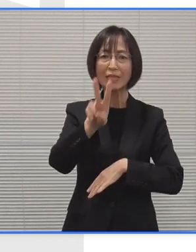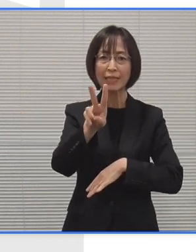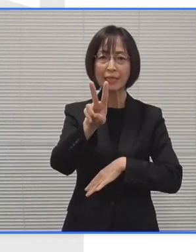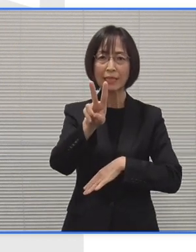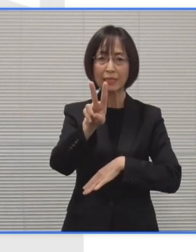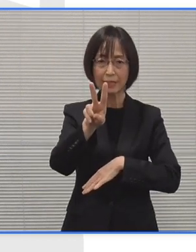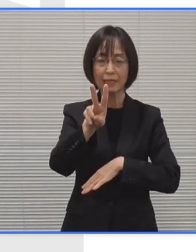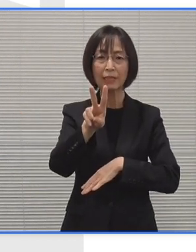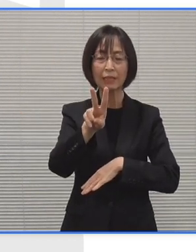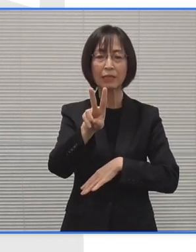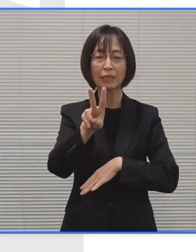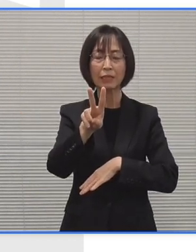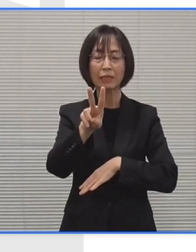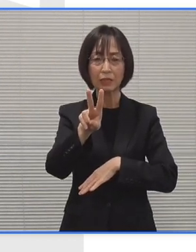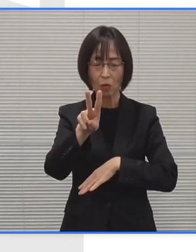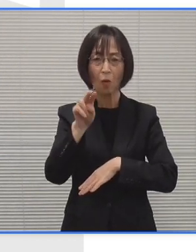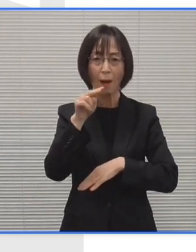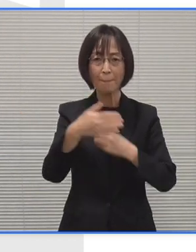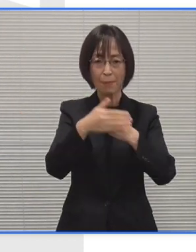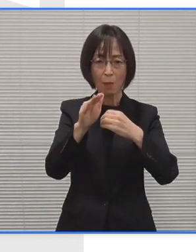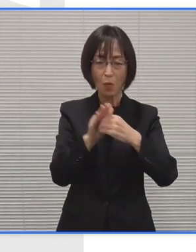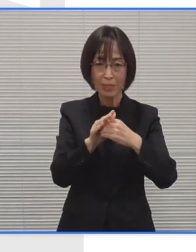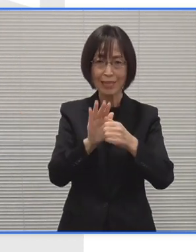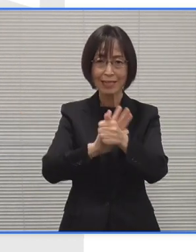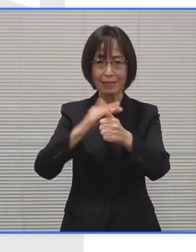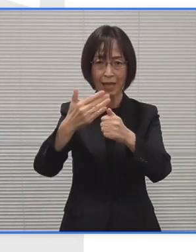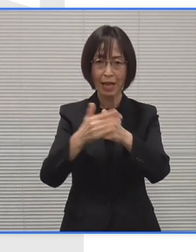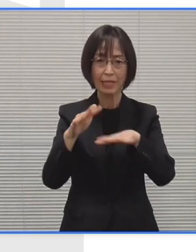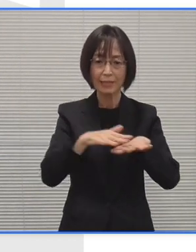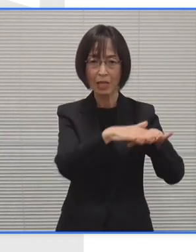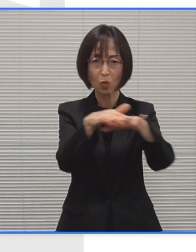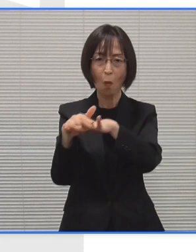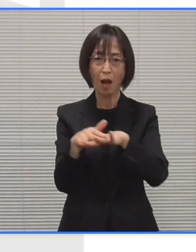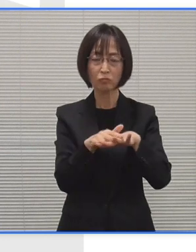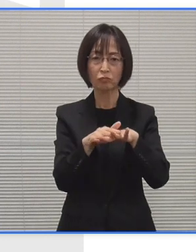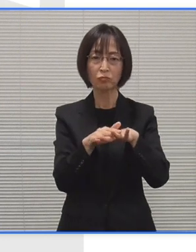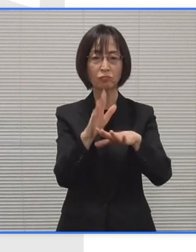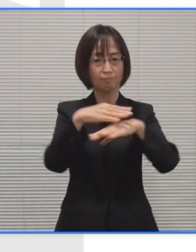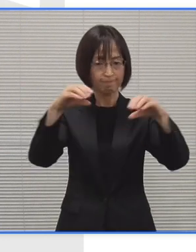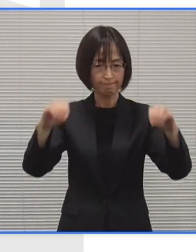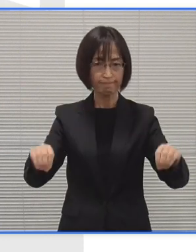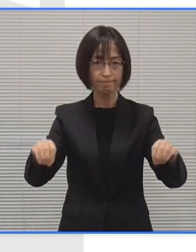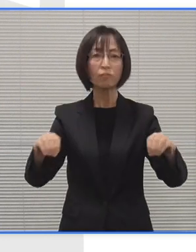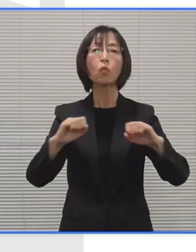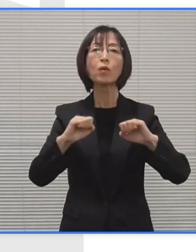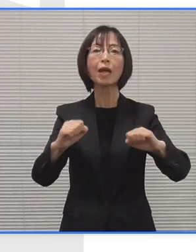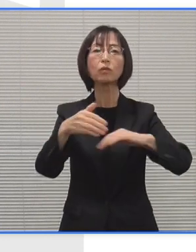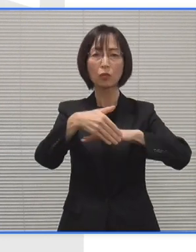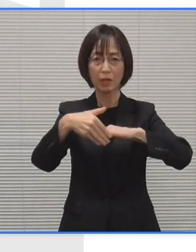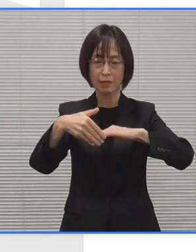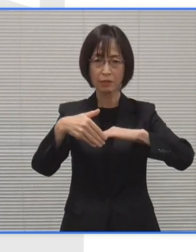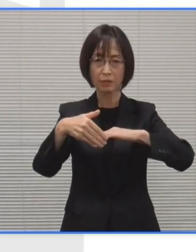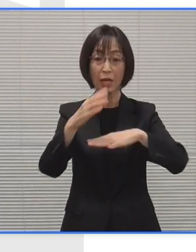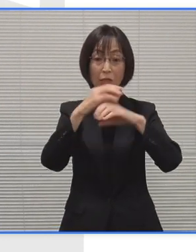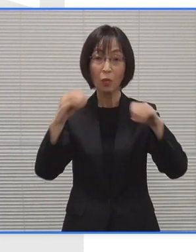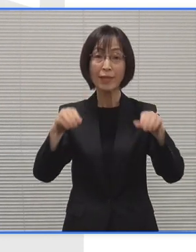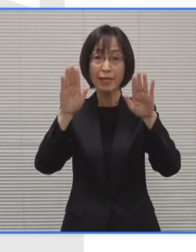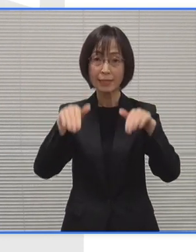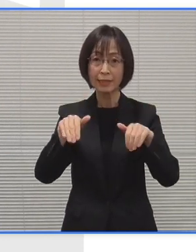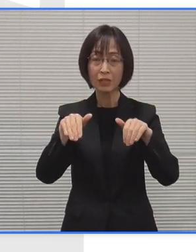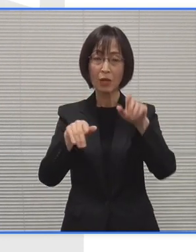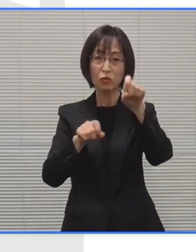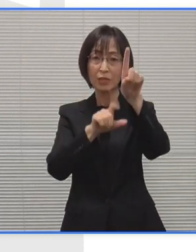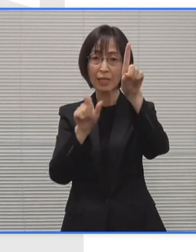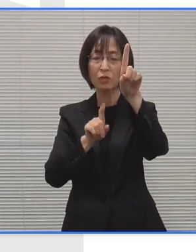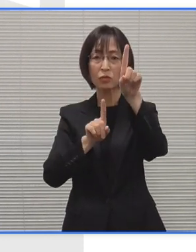と見守り支え合いネットワークの締結をいたします。協定式は11月